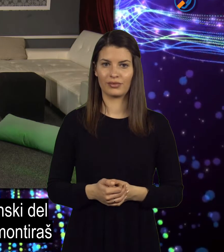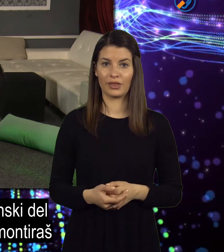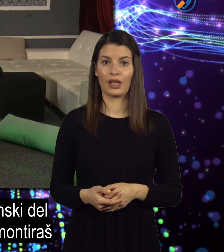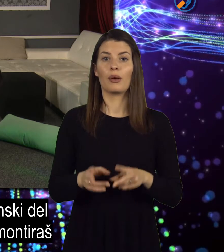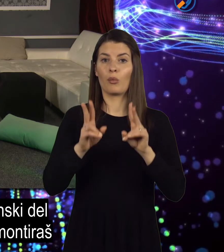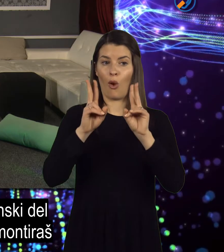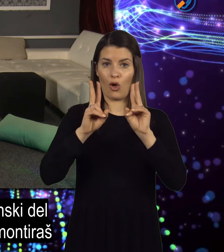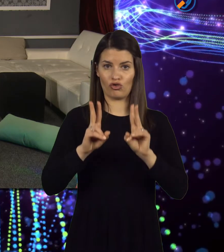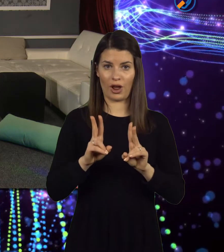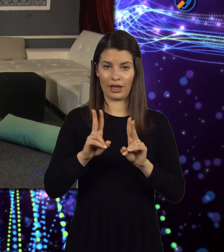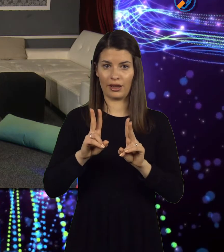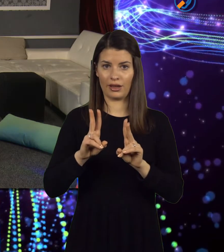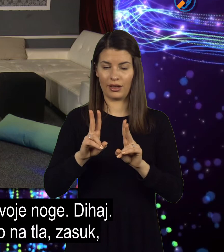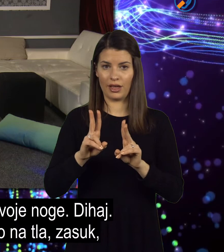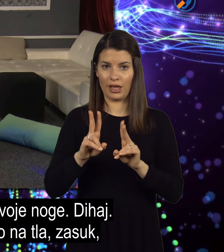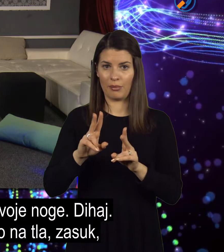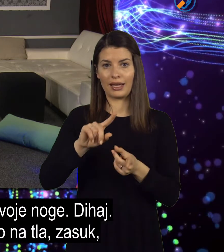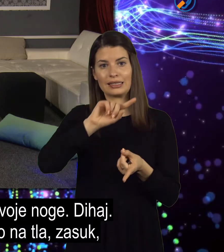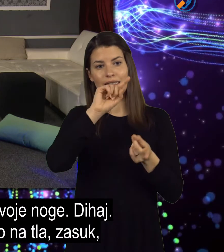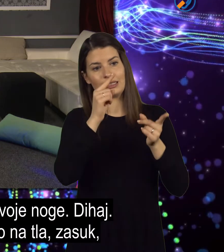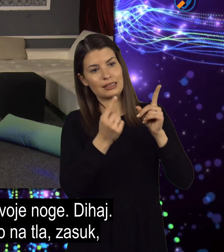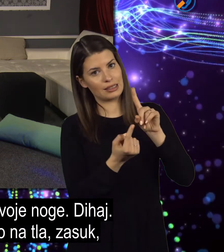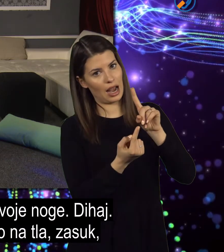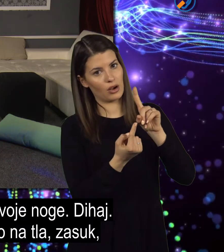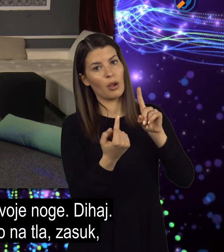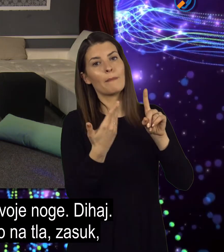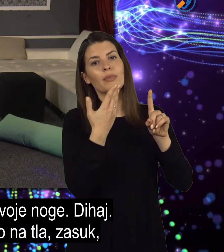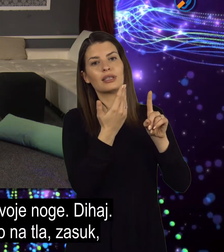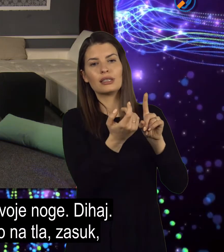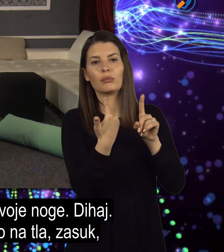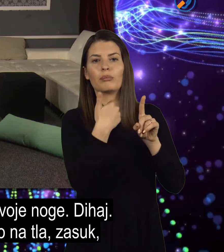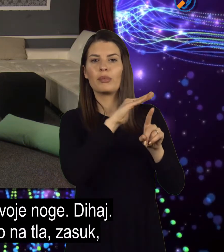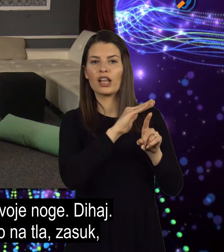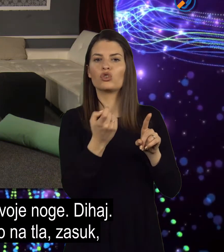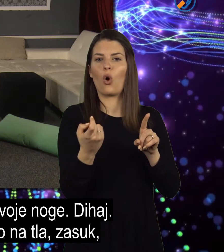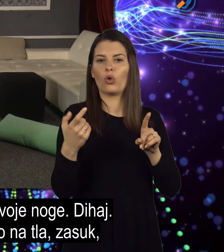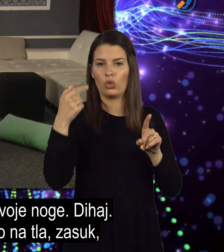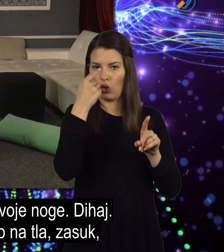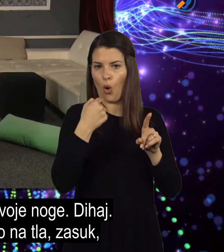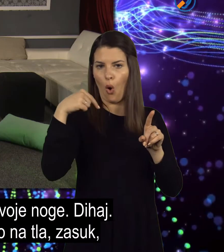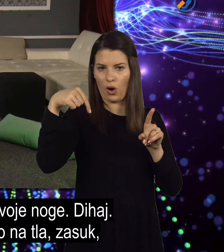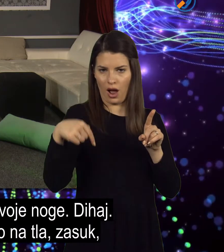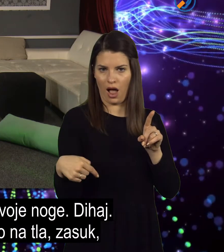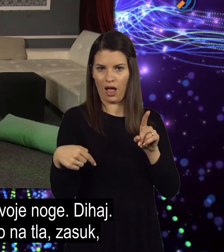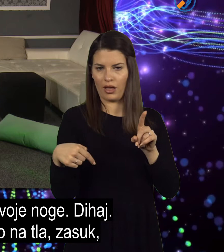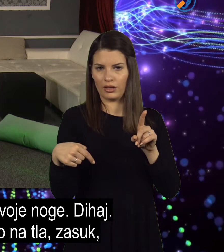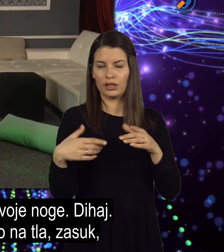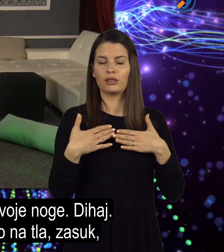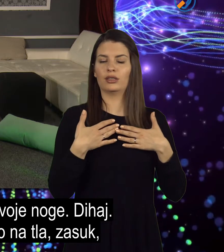Se odmontiraš in se obrneš stran od svoje noge. Dihaj.